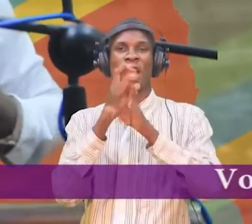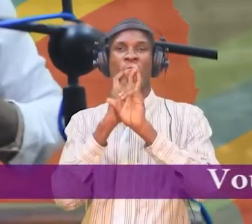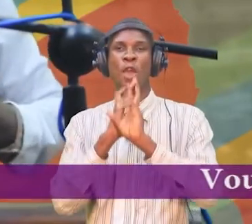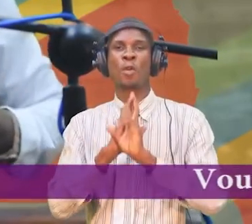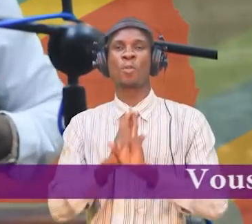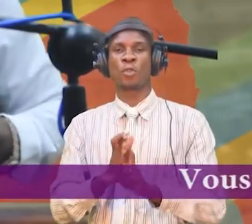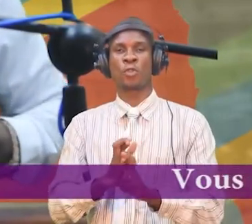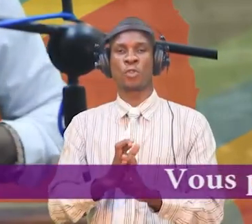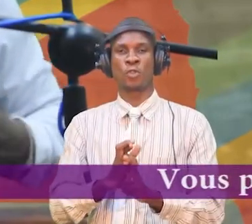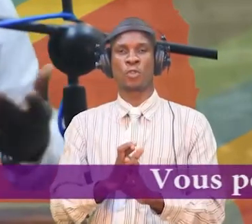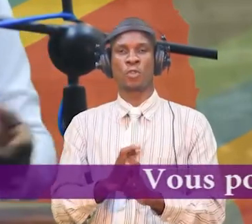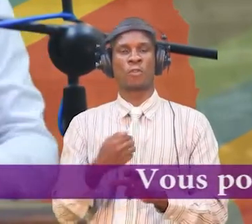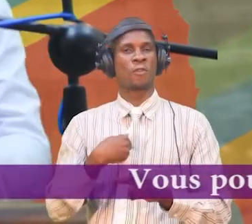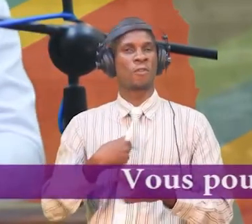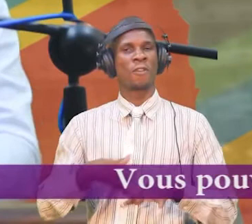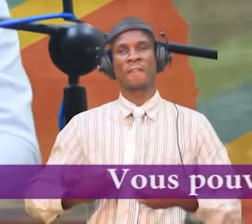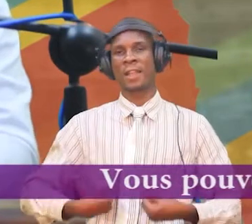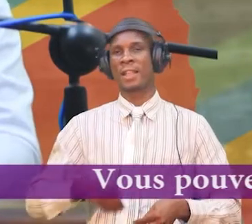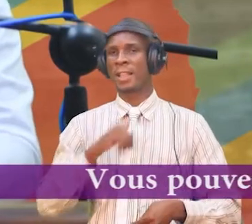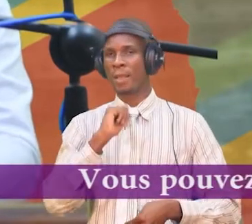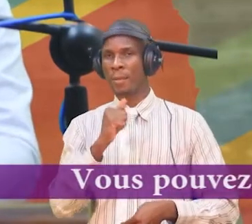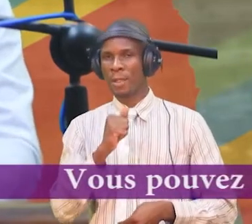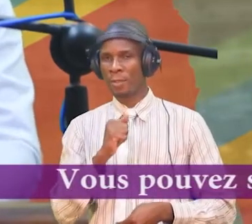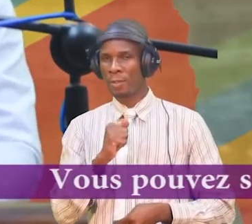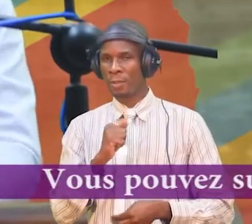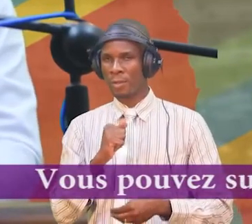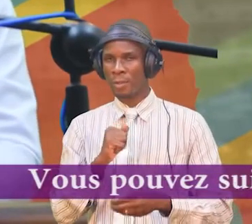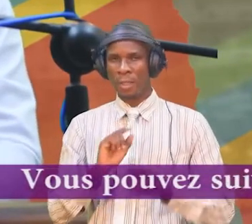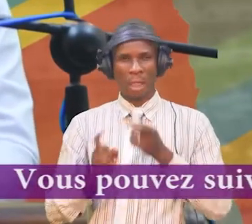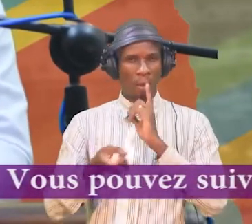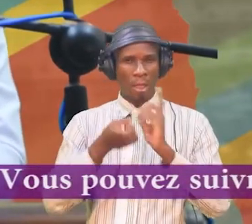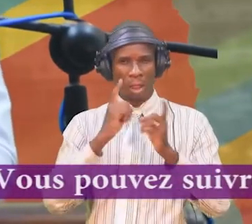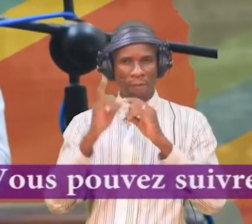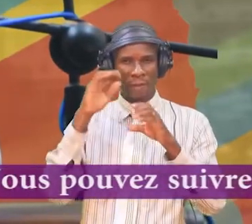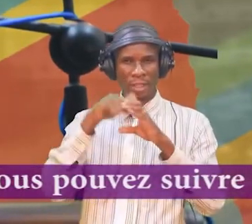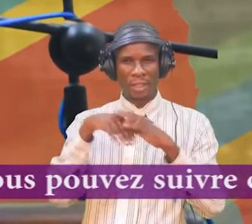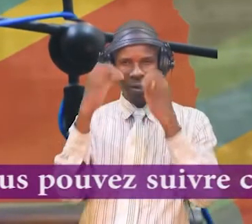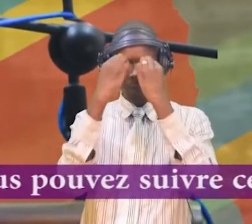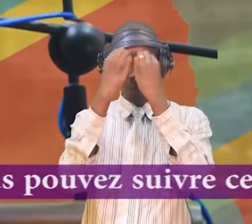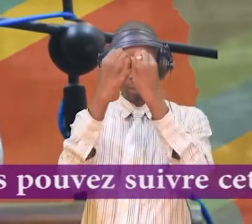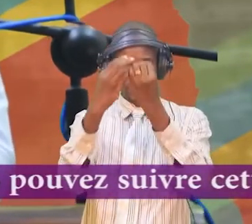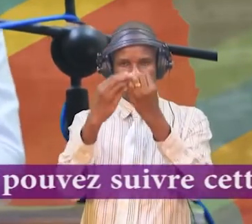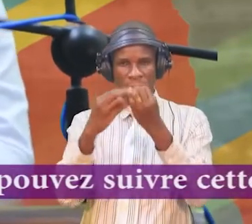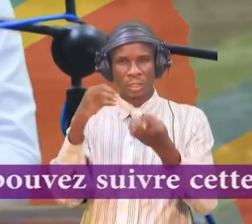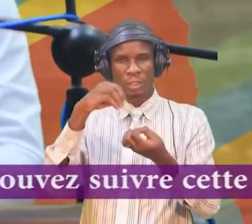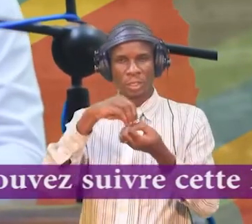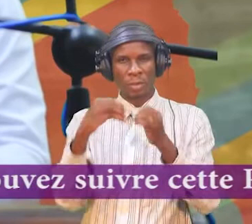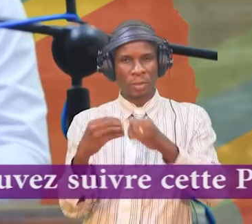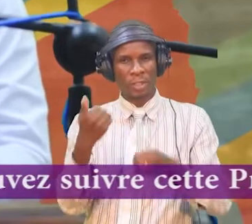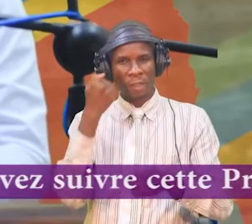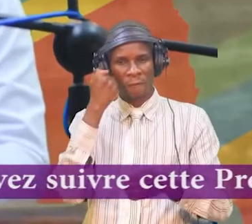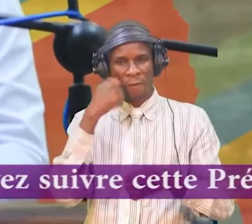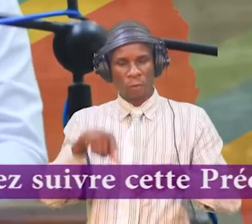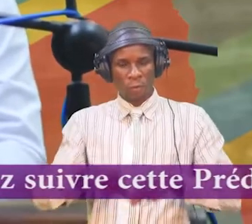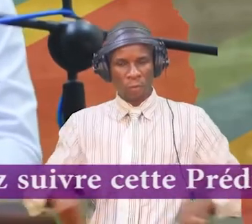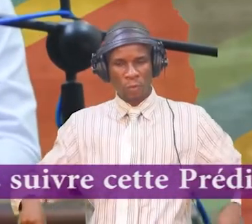Nsoki to yebina koyanola na motuna na yote. Kolemba te kasi Luka osolola na biso.